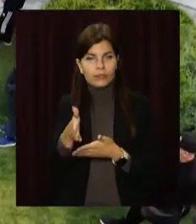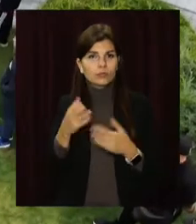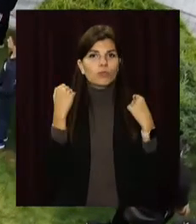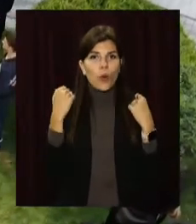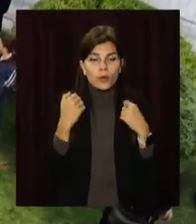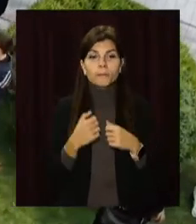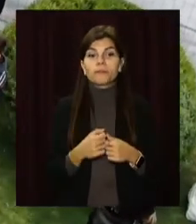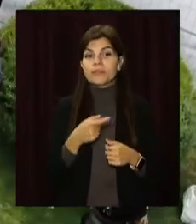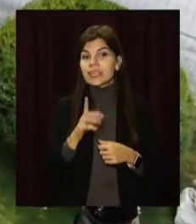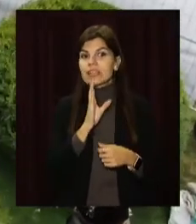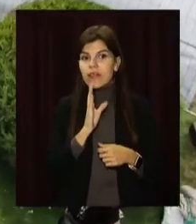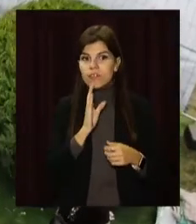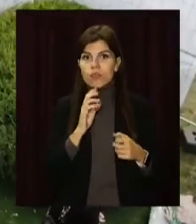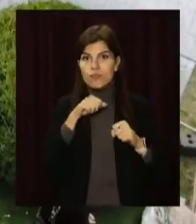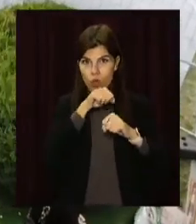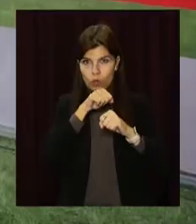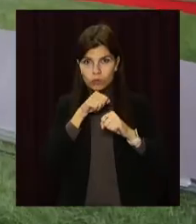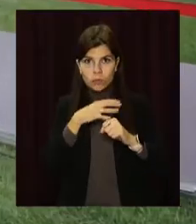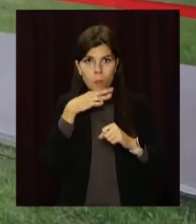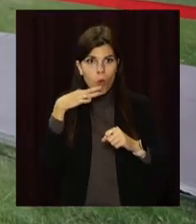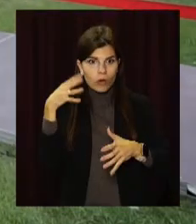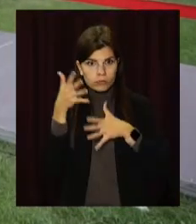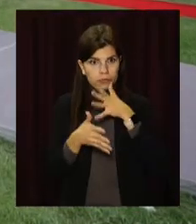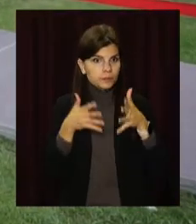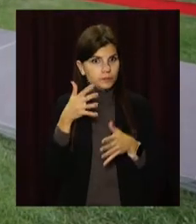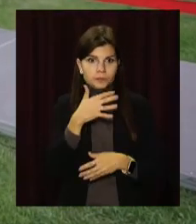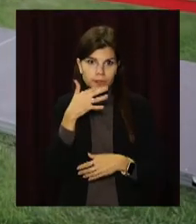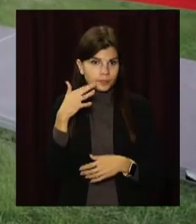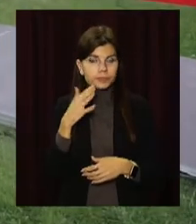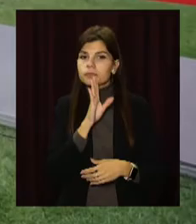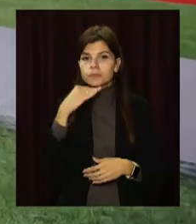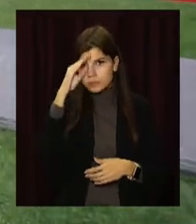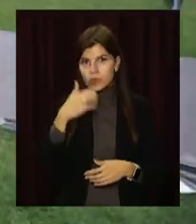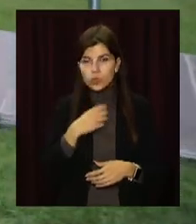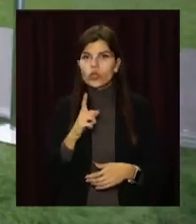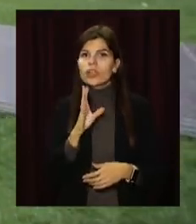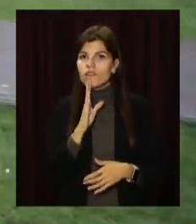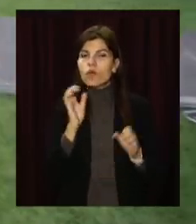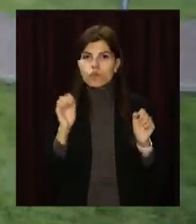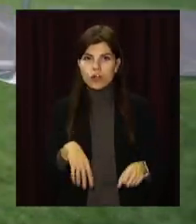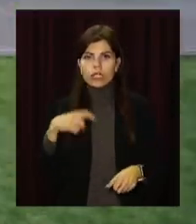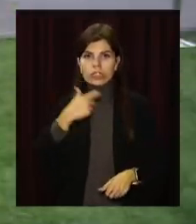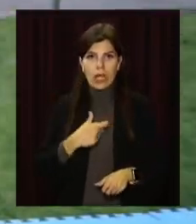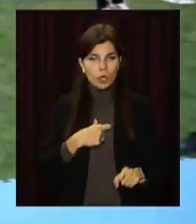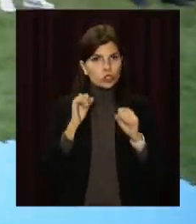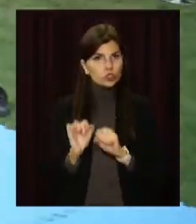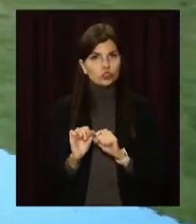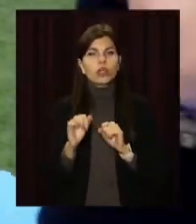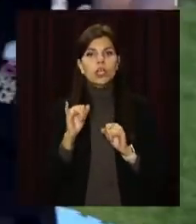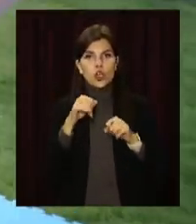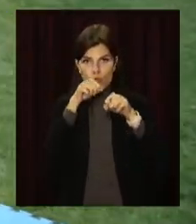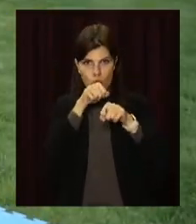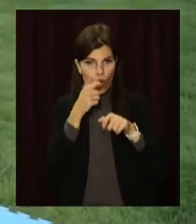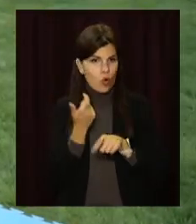роки наплив дівчат до секції з боксу, каже тренер дівчини Ігор Мацюк. Батьки хочуть, аби дівчата могли постояти за себе, і бокс у